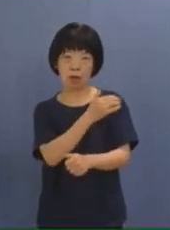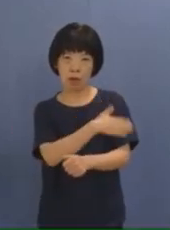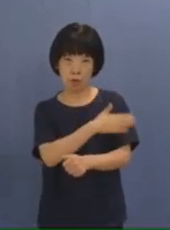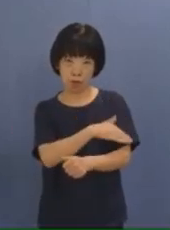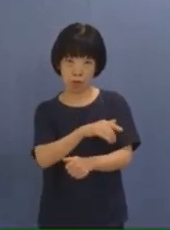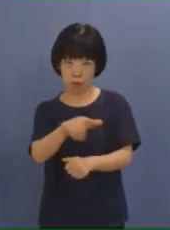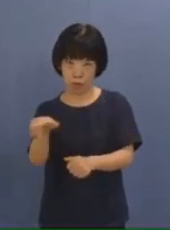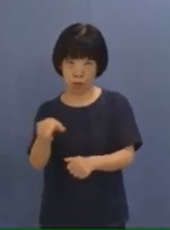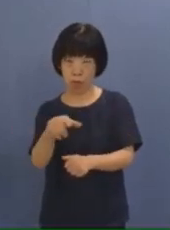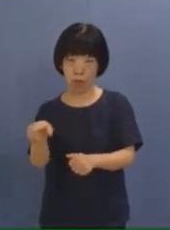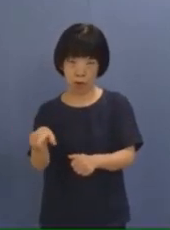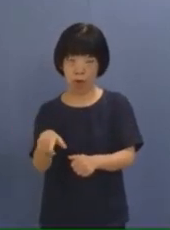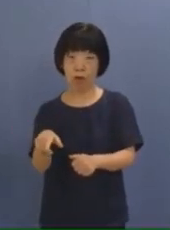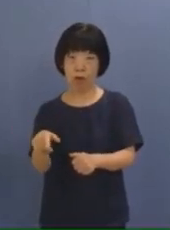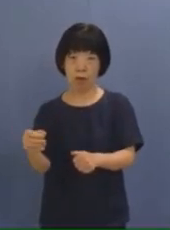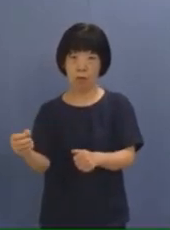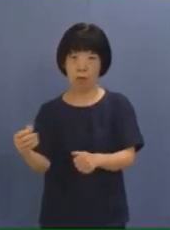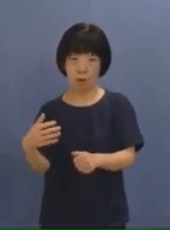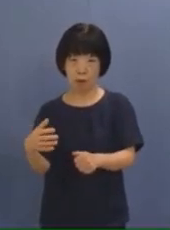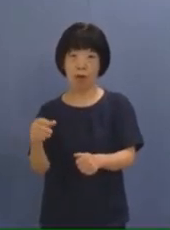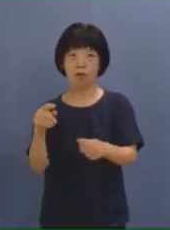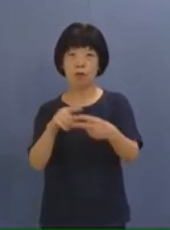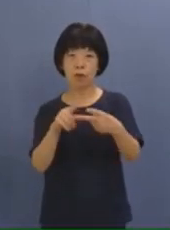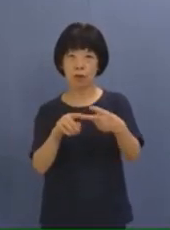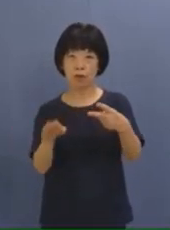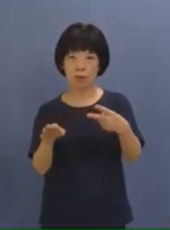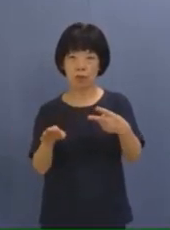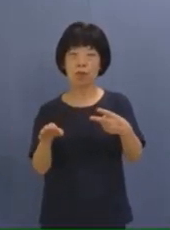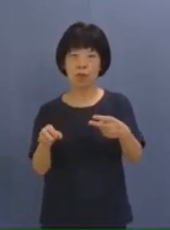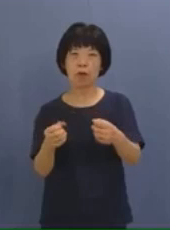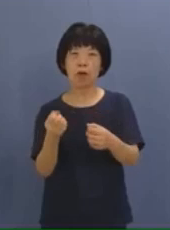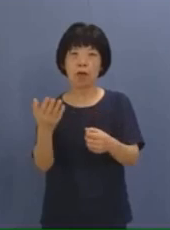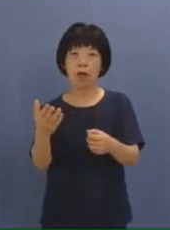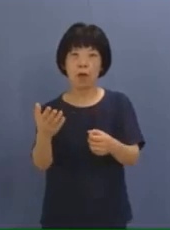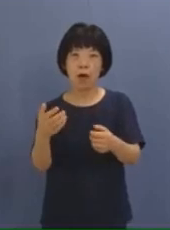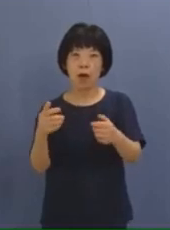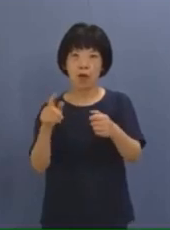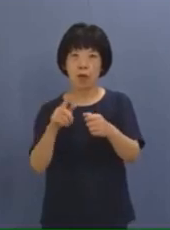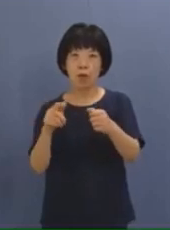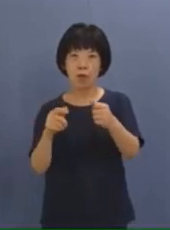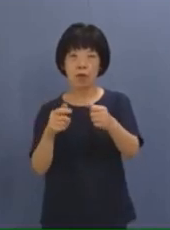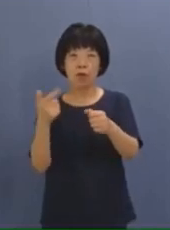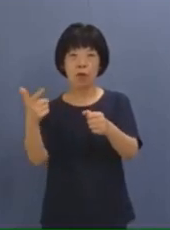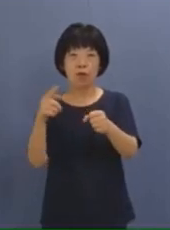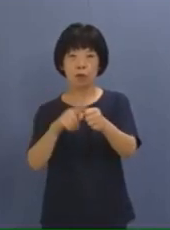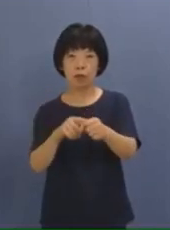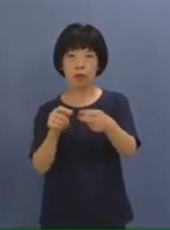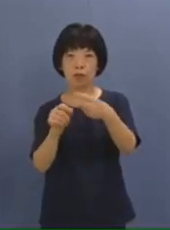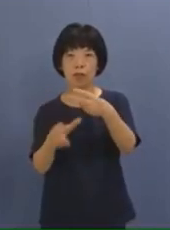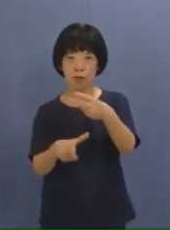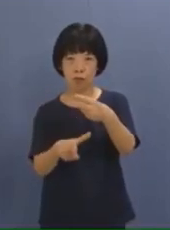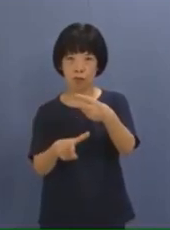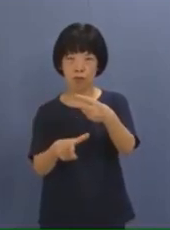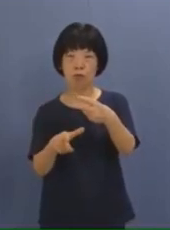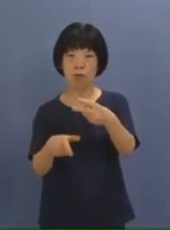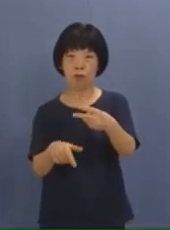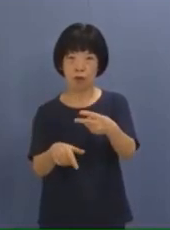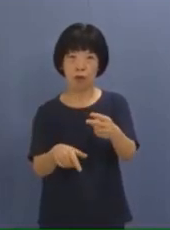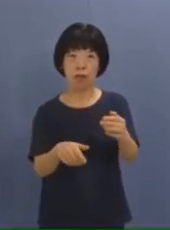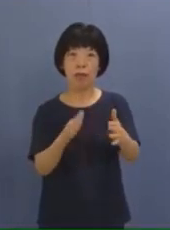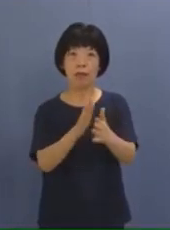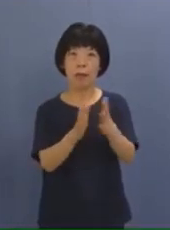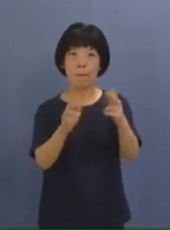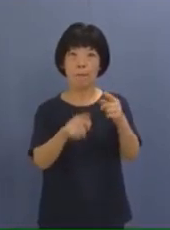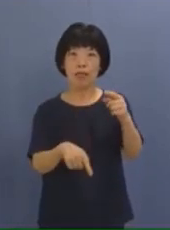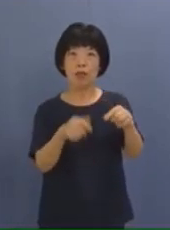がやはりその令和6年の2月に県民局長メッセージという形で県政